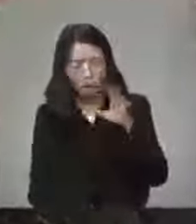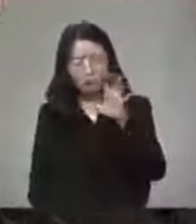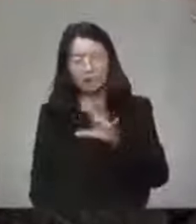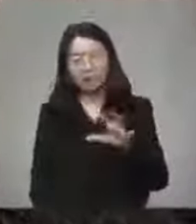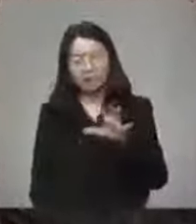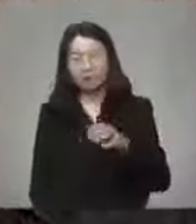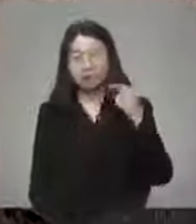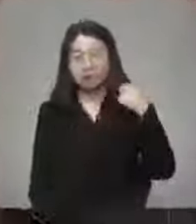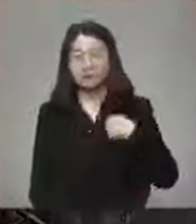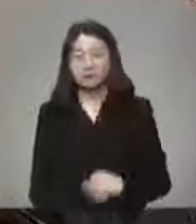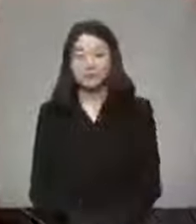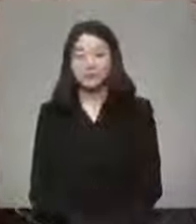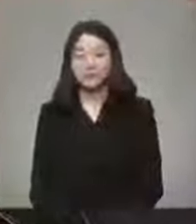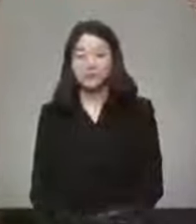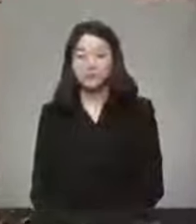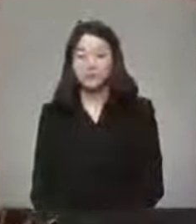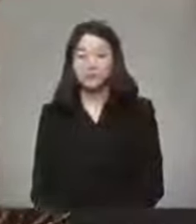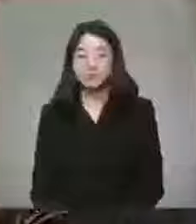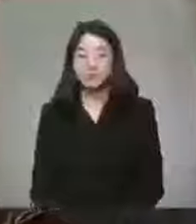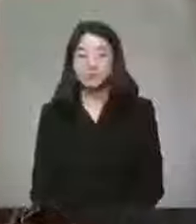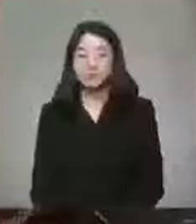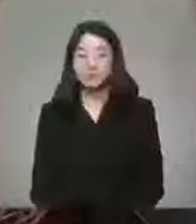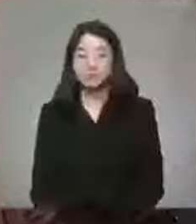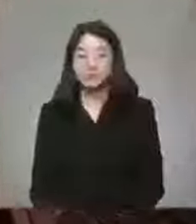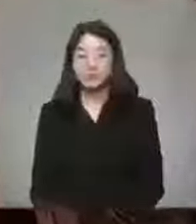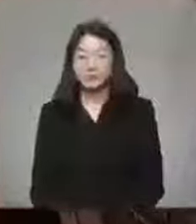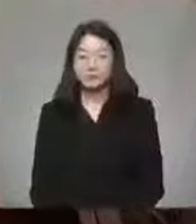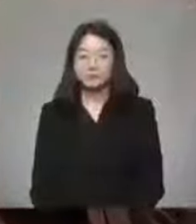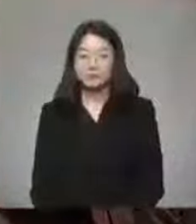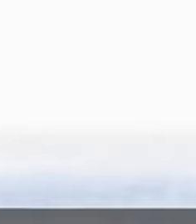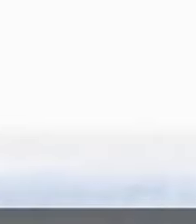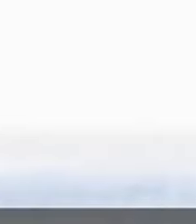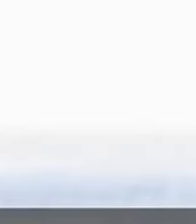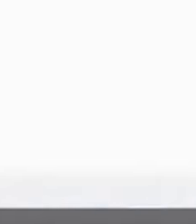끊이지 않고 있습니다 KBS 뉴스 이유진입니다